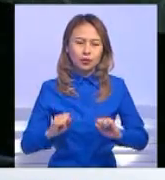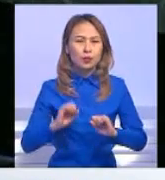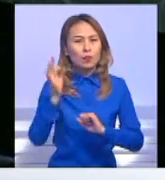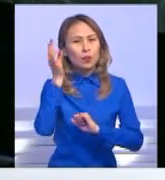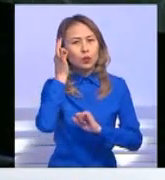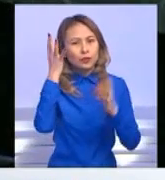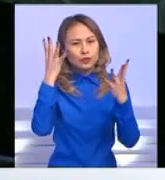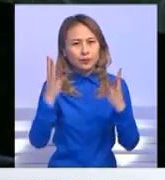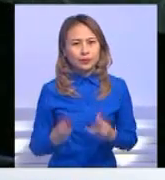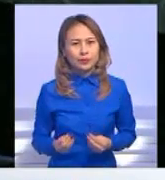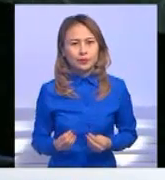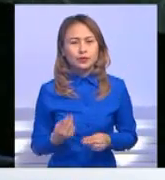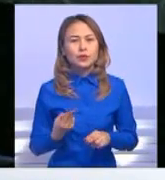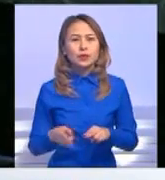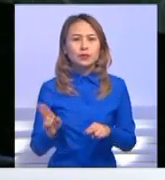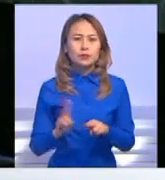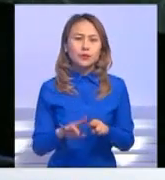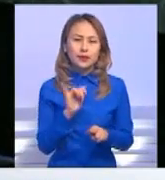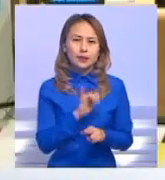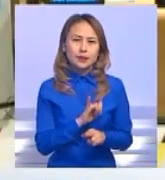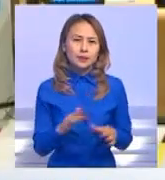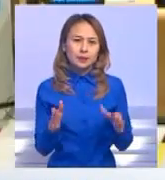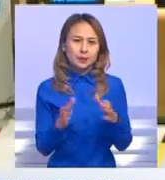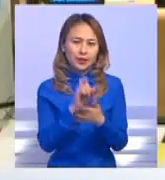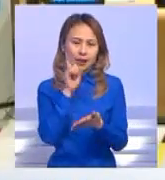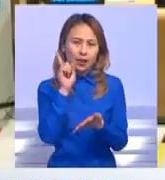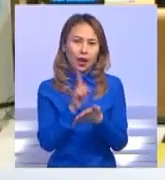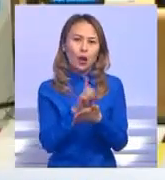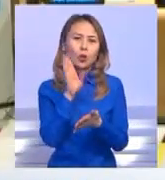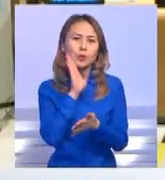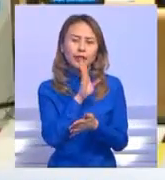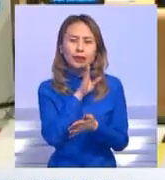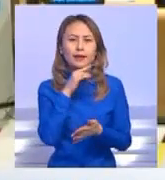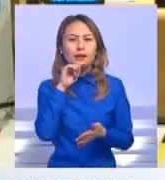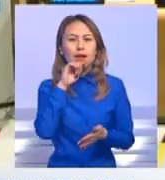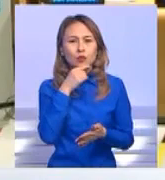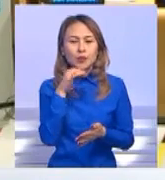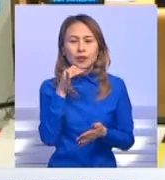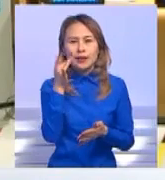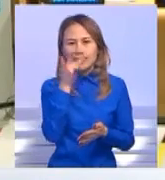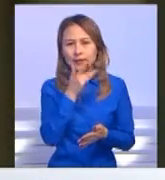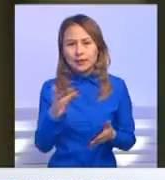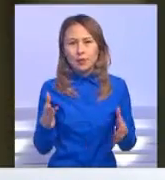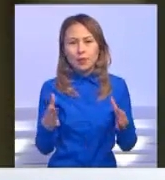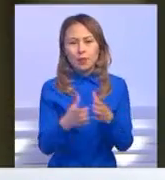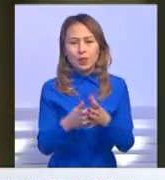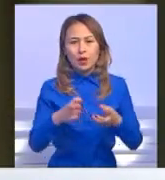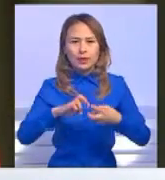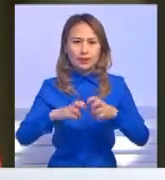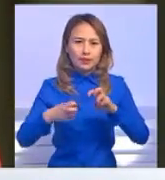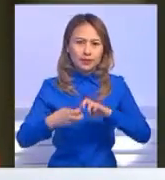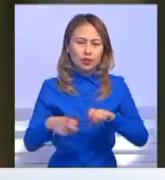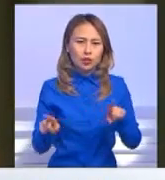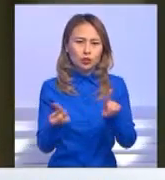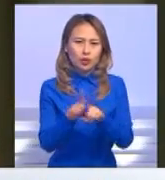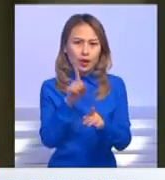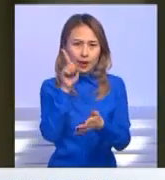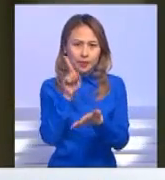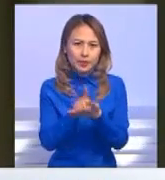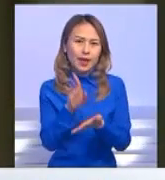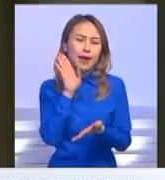еске алатын күн делінген. Сондай-ақ Біріккен ұлттар ұйымының негізгі принципі әлеуметтік, экономикалық және саяси маңызды мәселелер міндетті